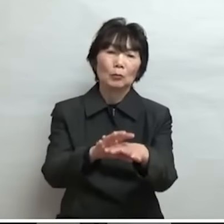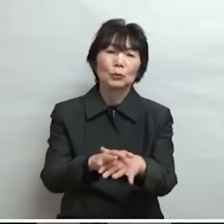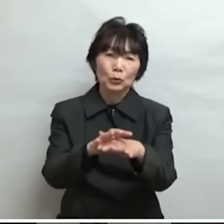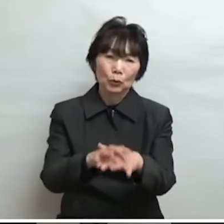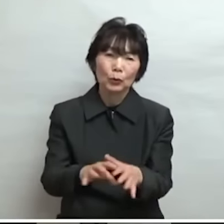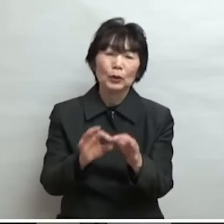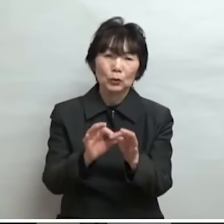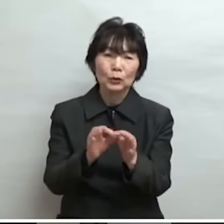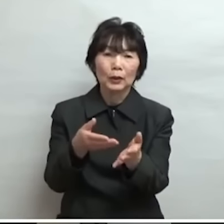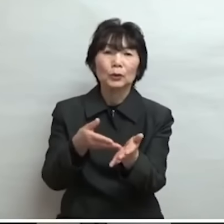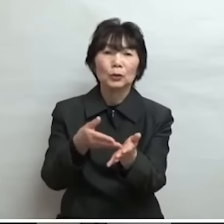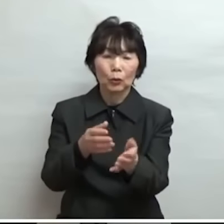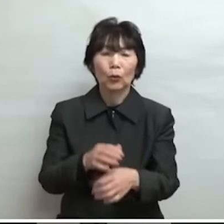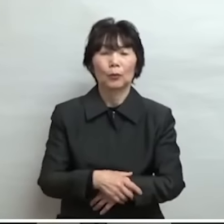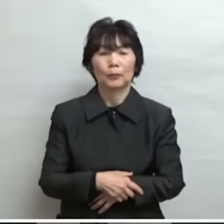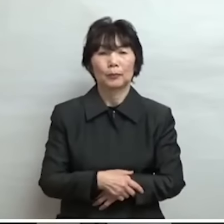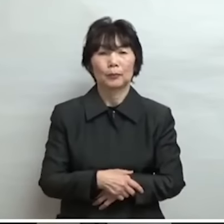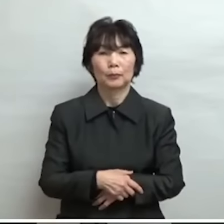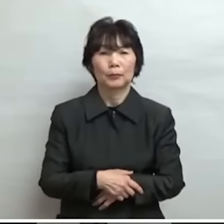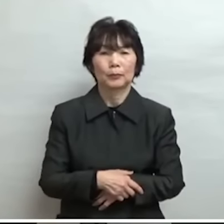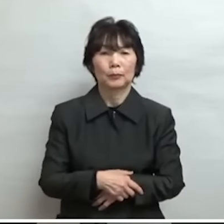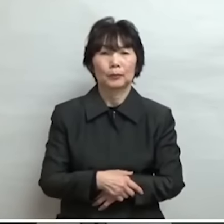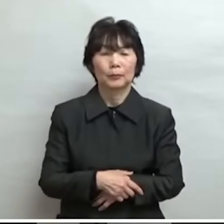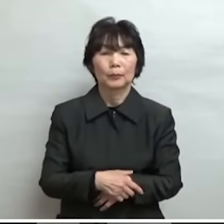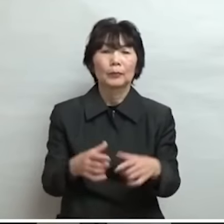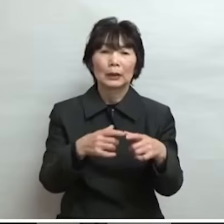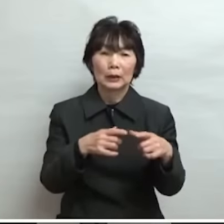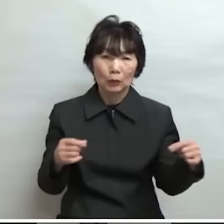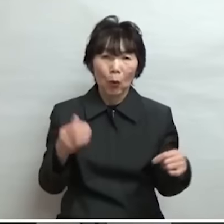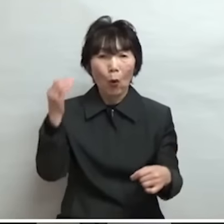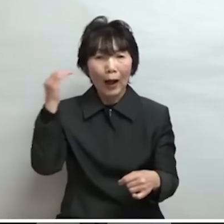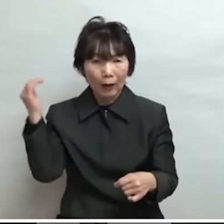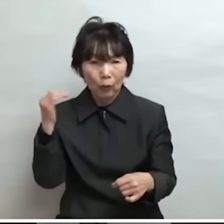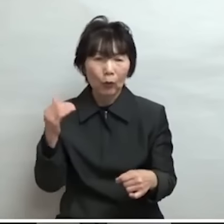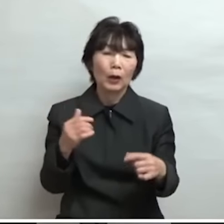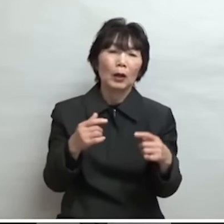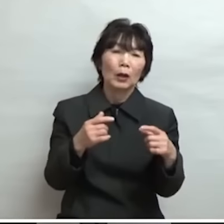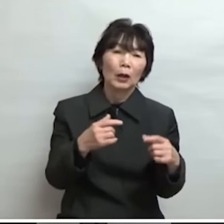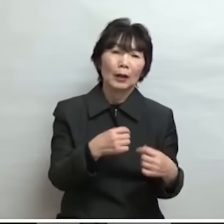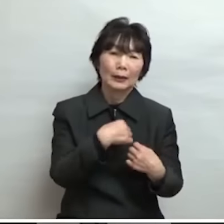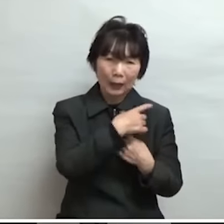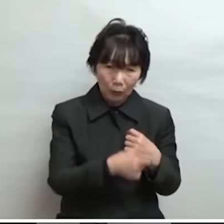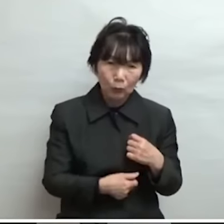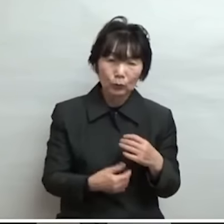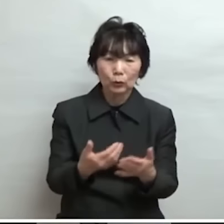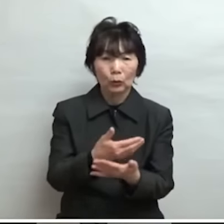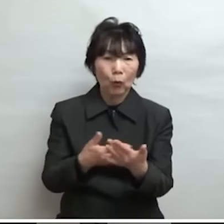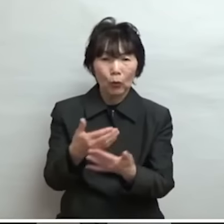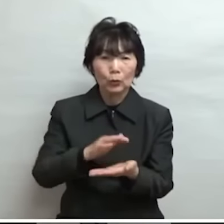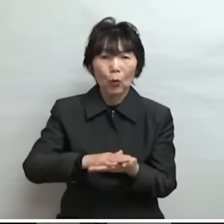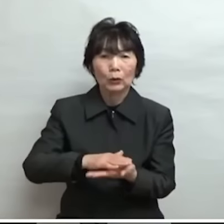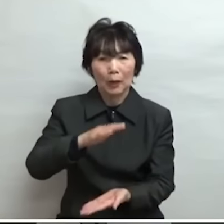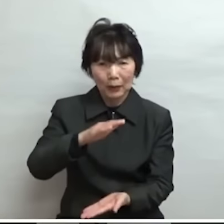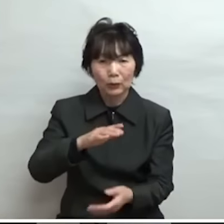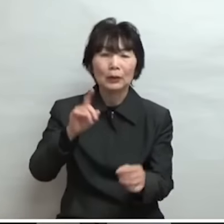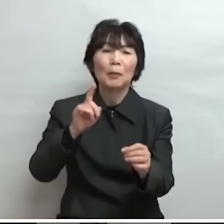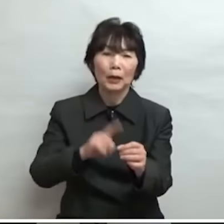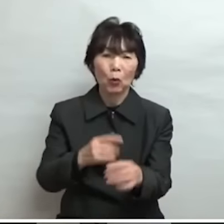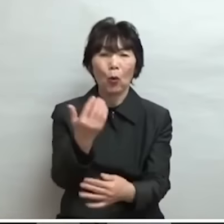ん、この、日韓関係、日朝関係、この友好を、深めるための碑文だ